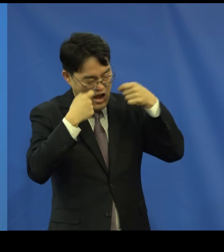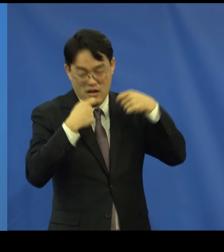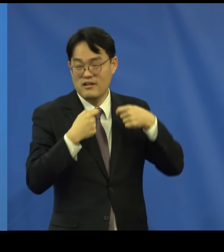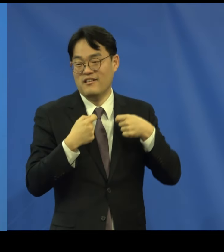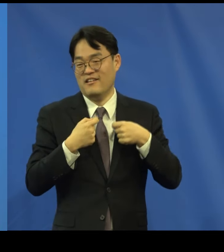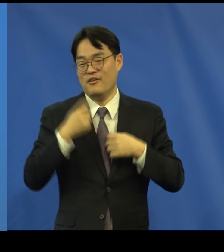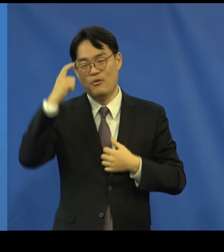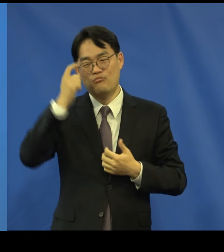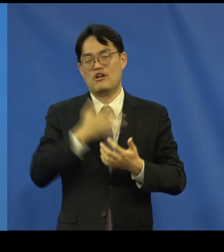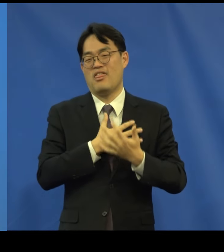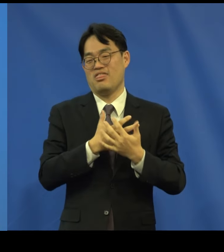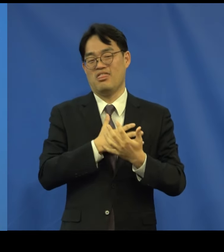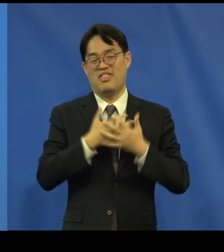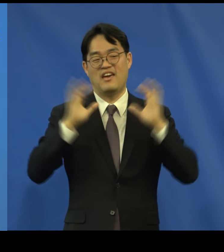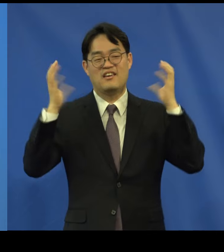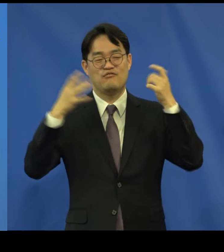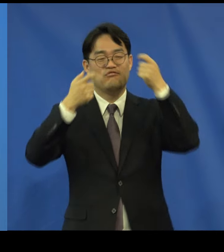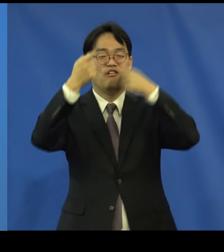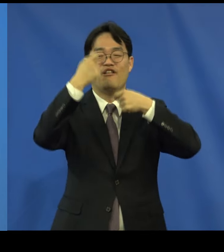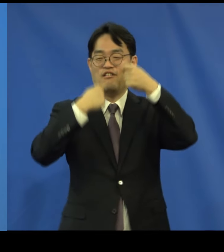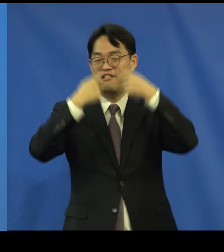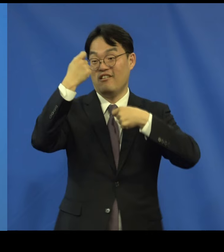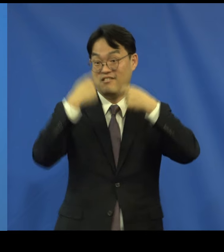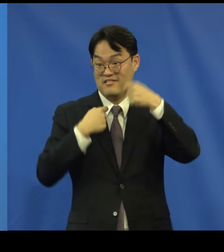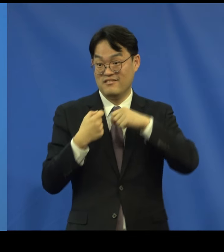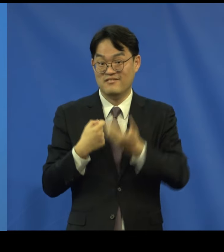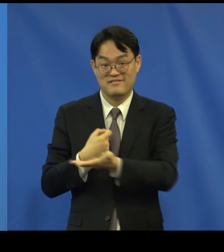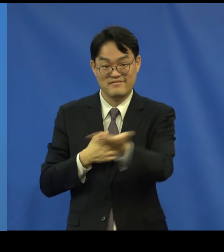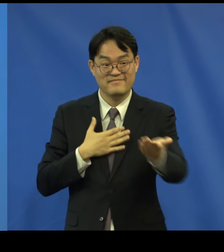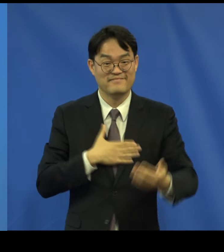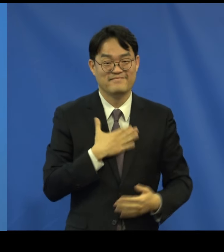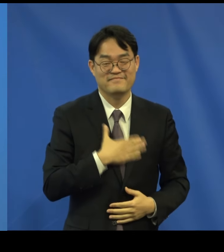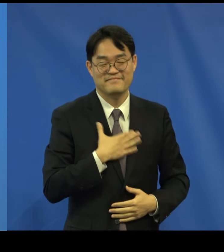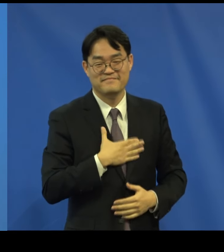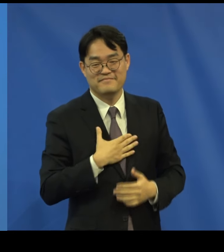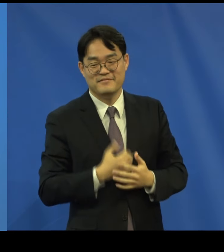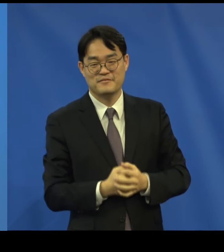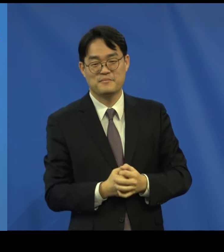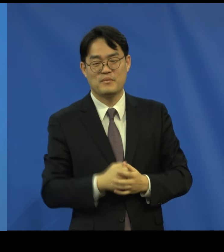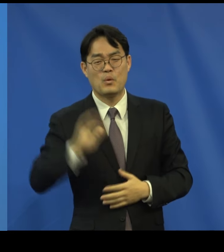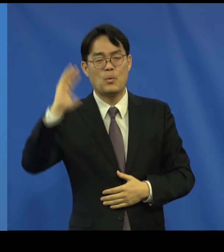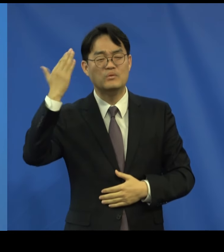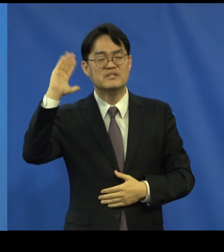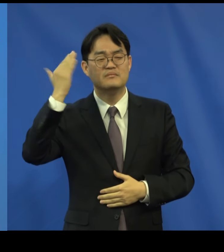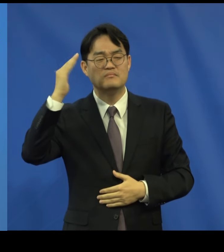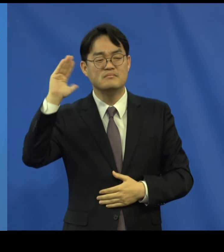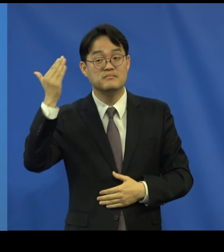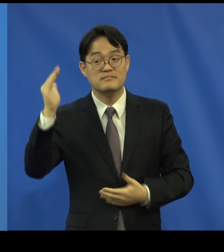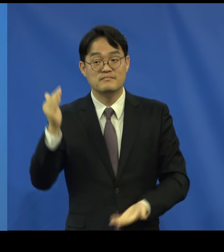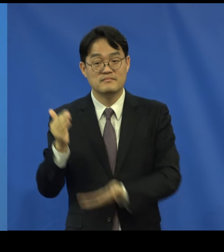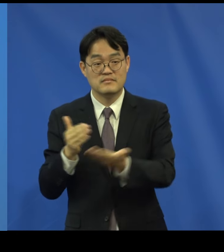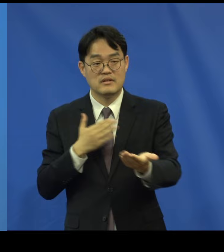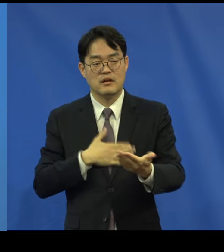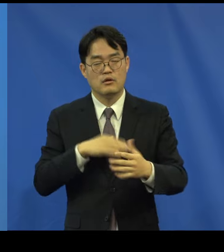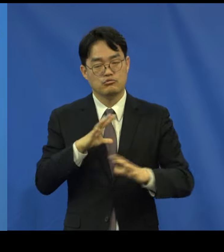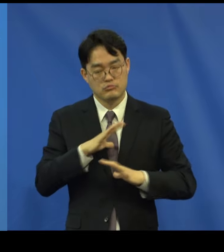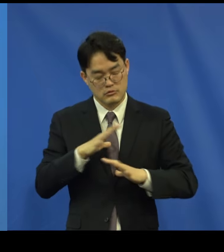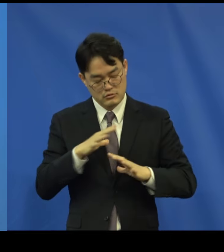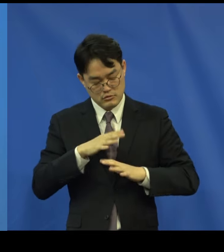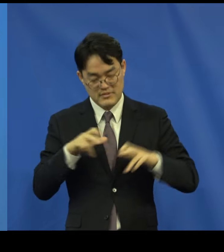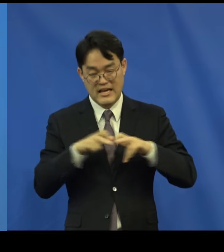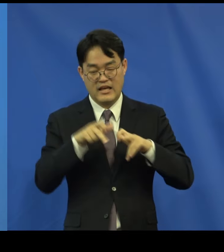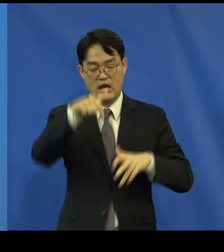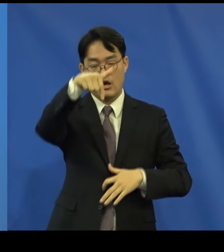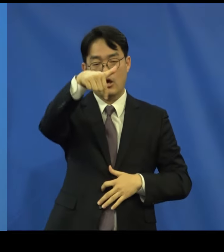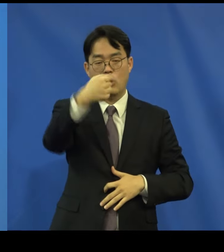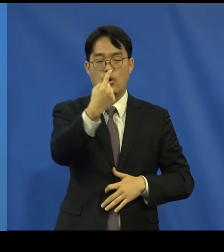그 아이는 그냥 울죠. 악을 쓰고서 우는 겁니다. 요즘 이제 공황장애가 많은데요. 이